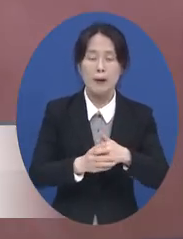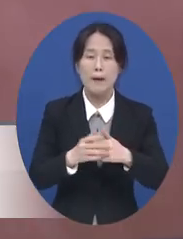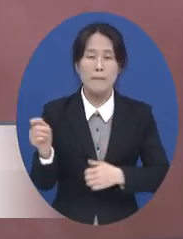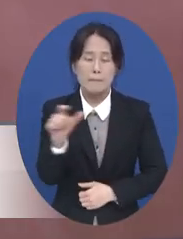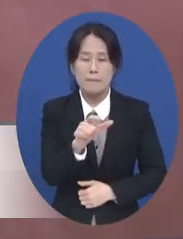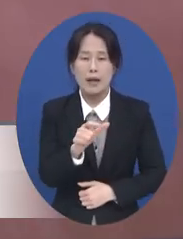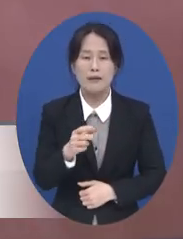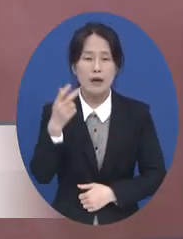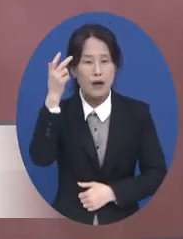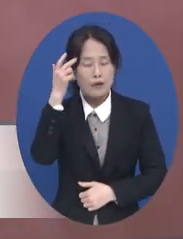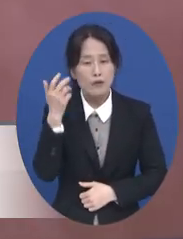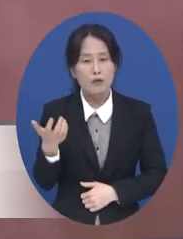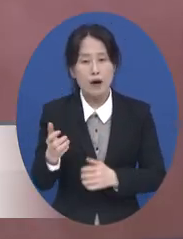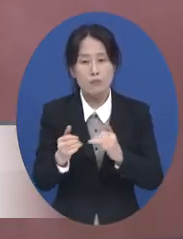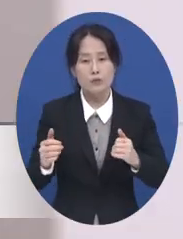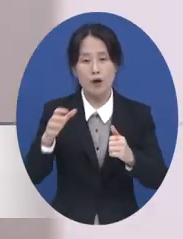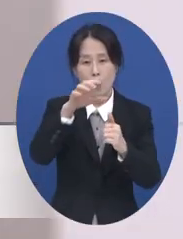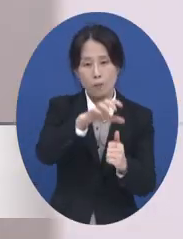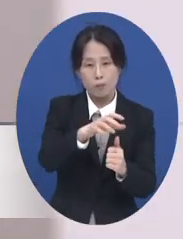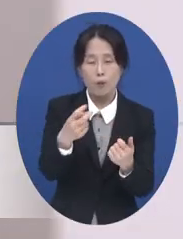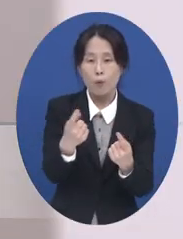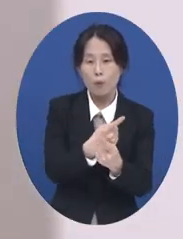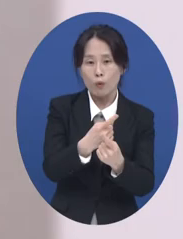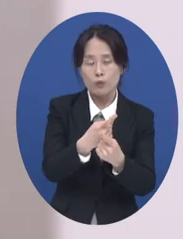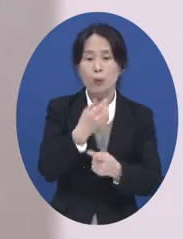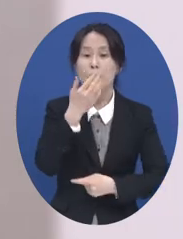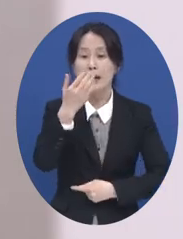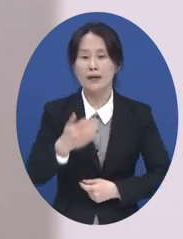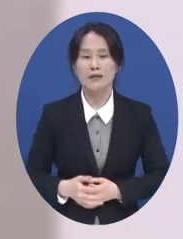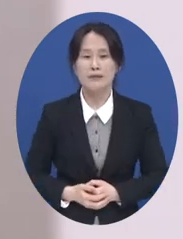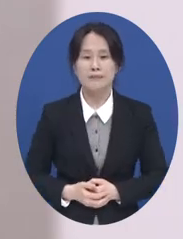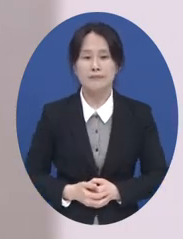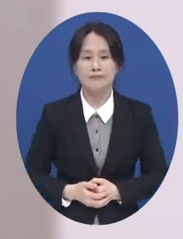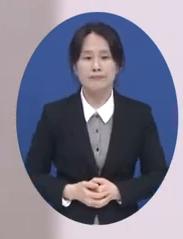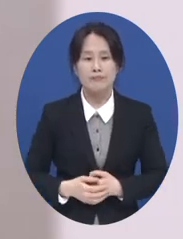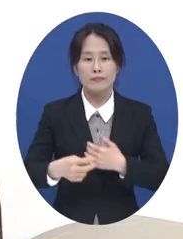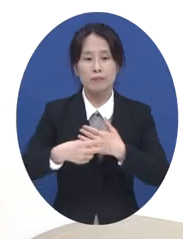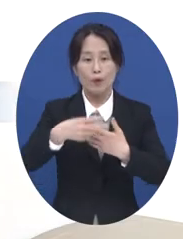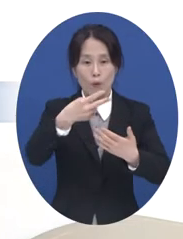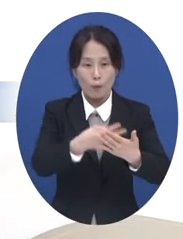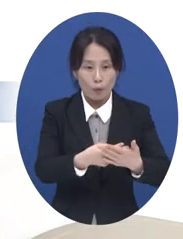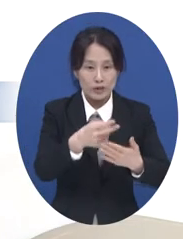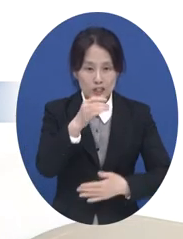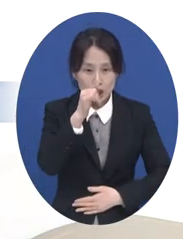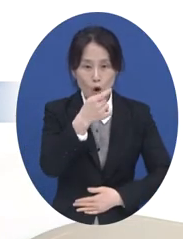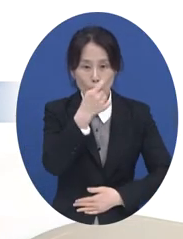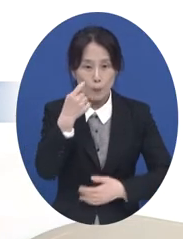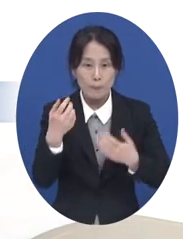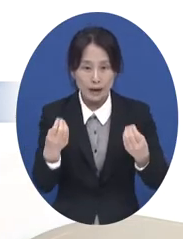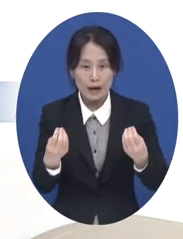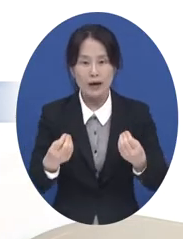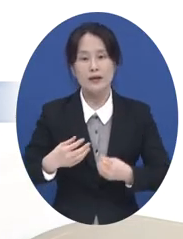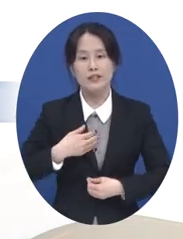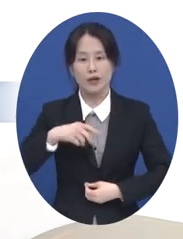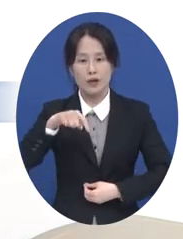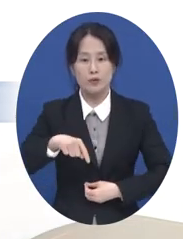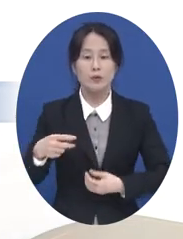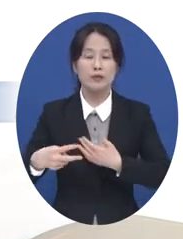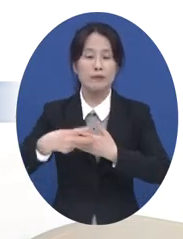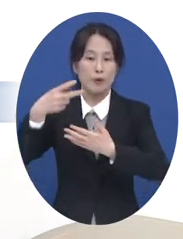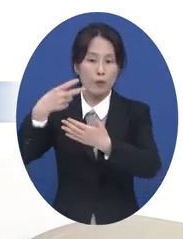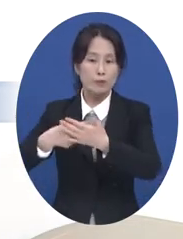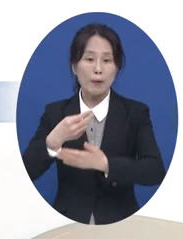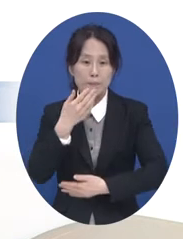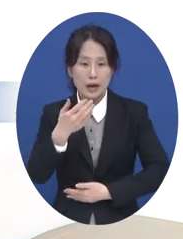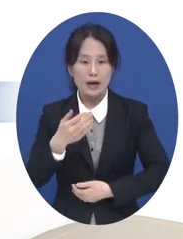전원 조치 등 빠르게 정신질환자 보호와 치료가 가능합니다. 병상이 있는 게 확인이 되면 저희 쪽으로